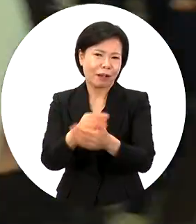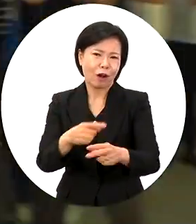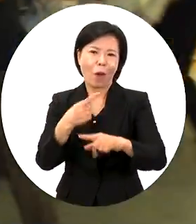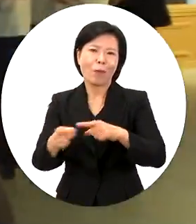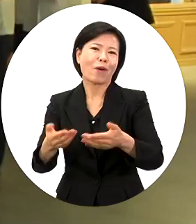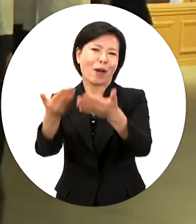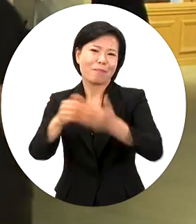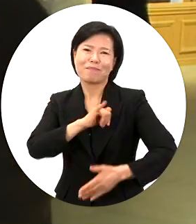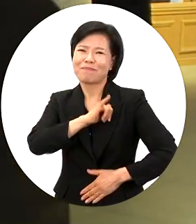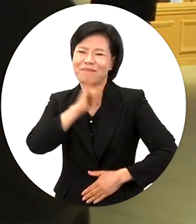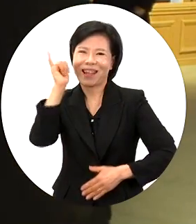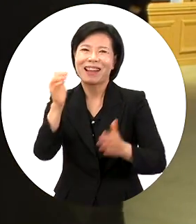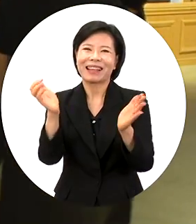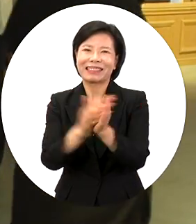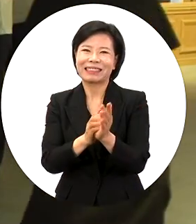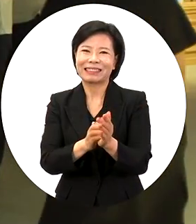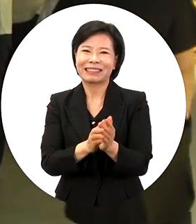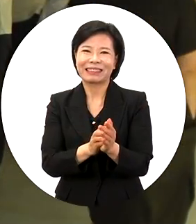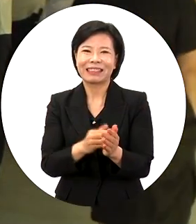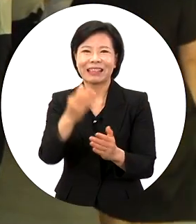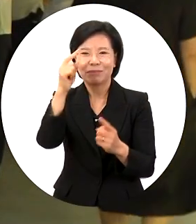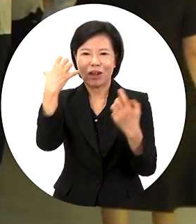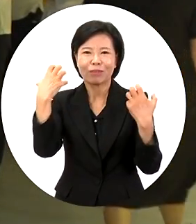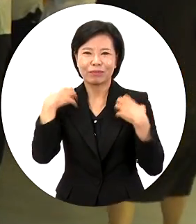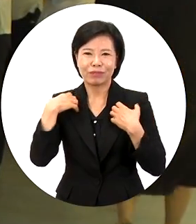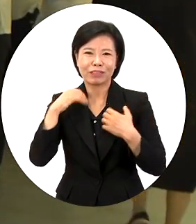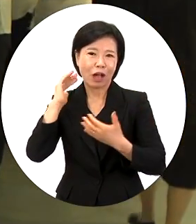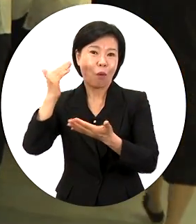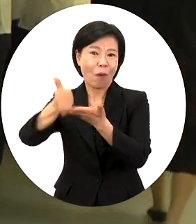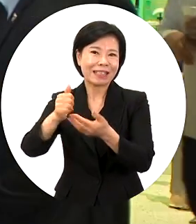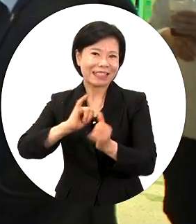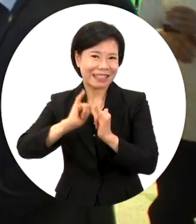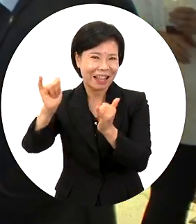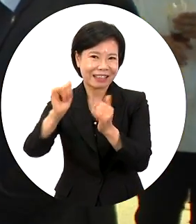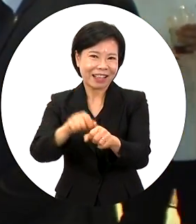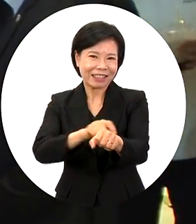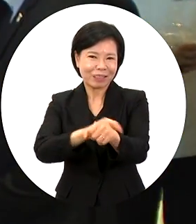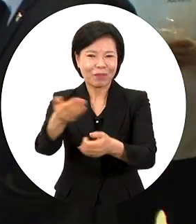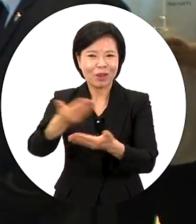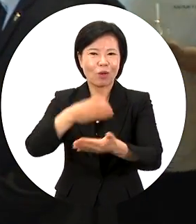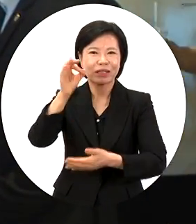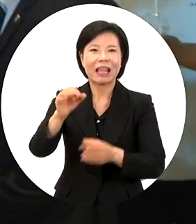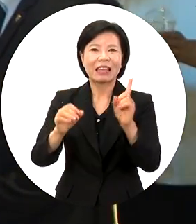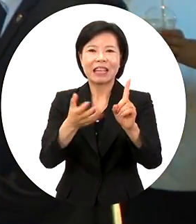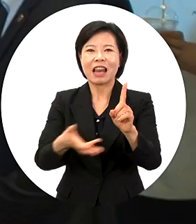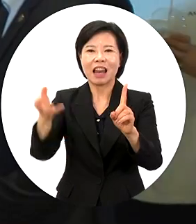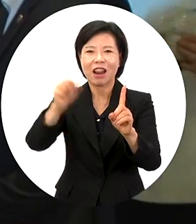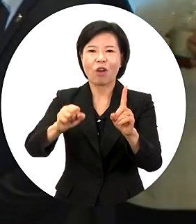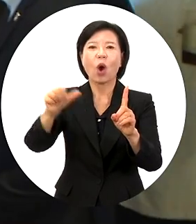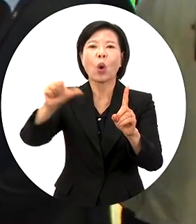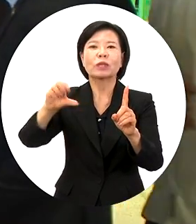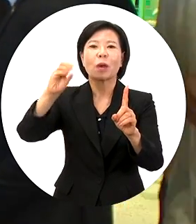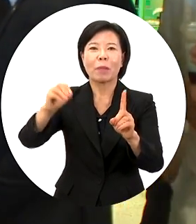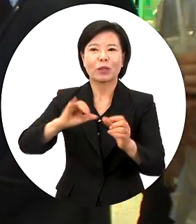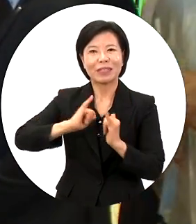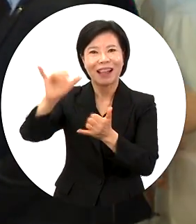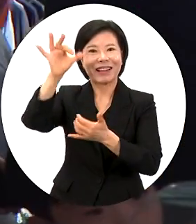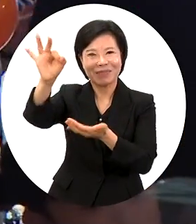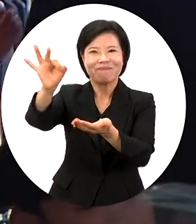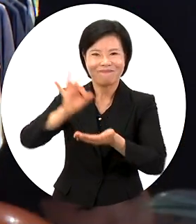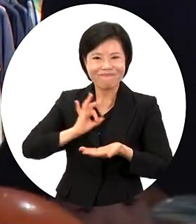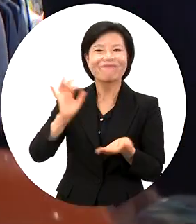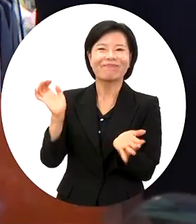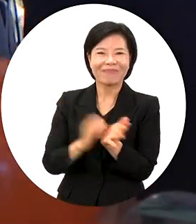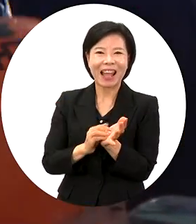높은 평가를 받았는데요. 대상인 행정안전부 장관상과 함께 특별교부세 1억 5천만 원의 상금을